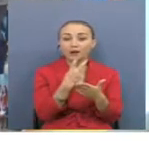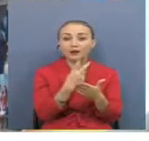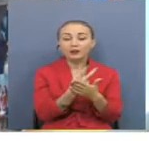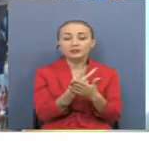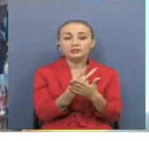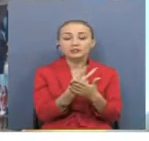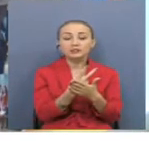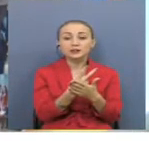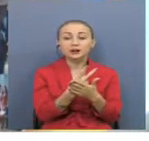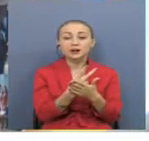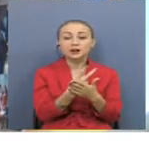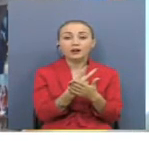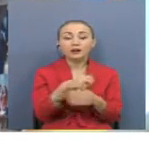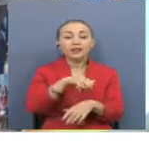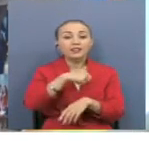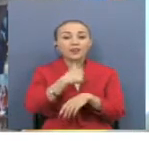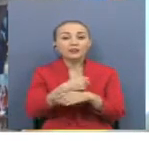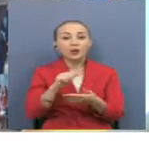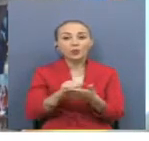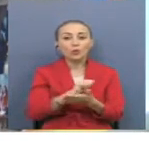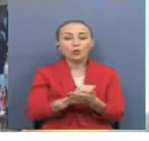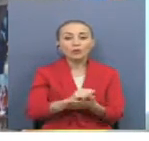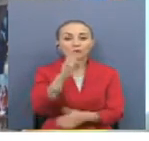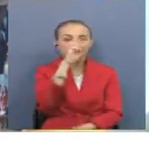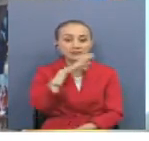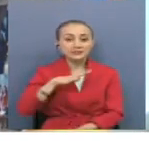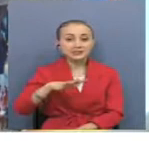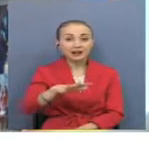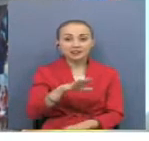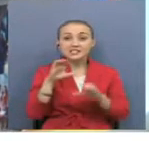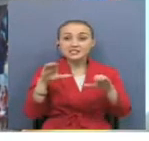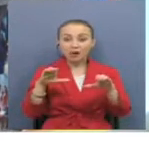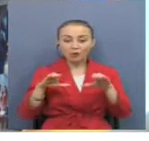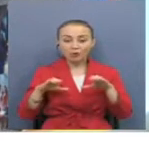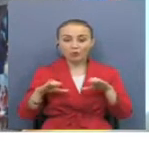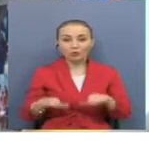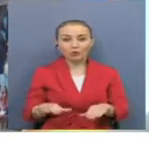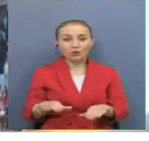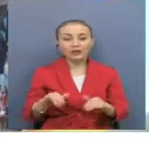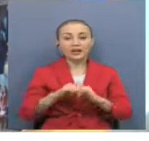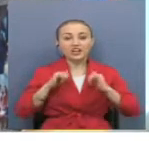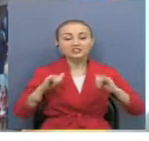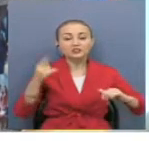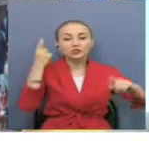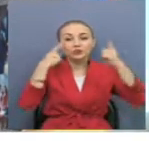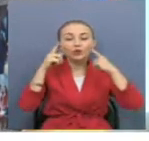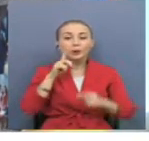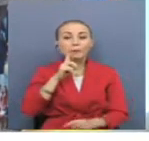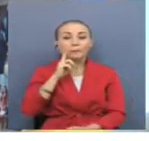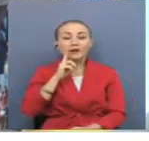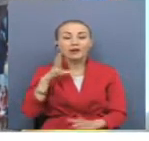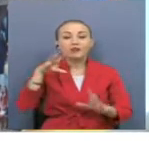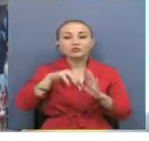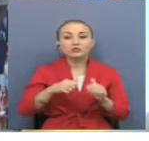дамыту, ынтымақ бірліктерін шыңдау, шығармашылықтарын дамыту болып табылады.